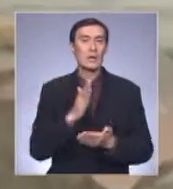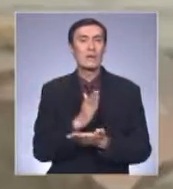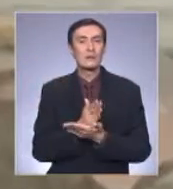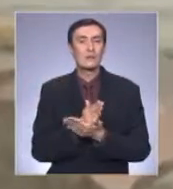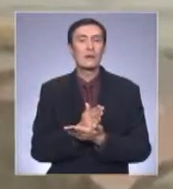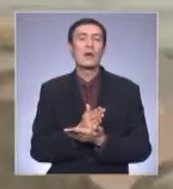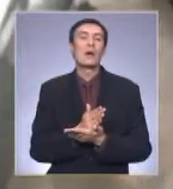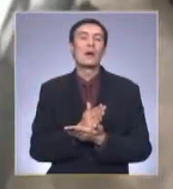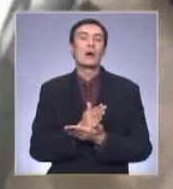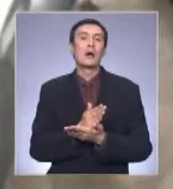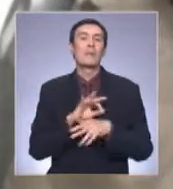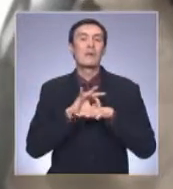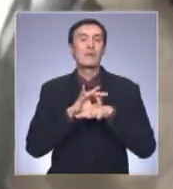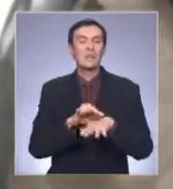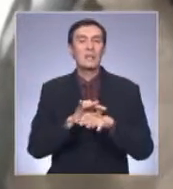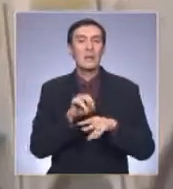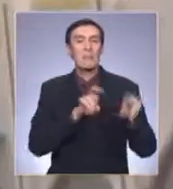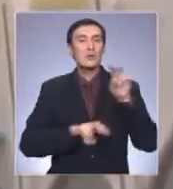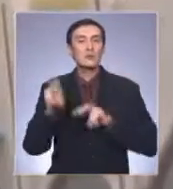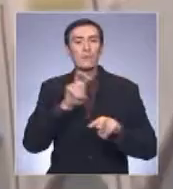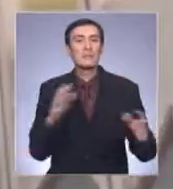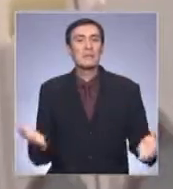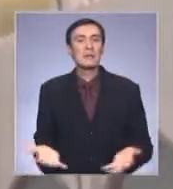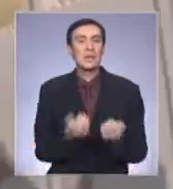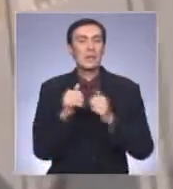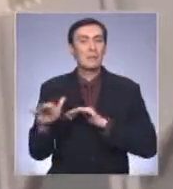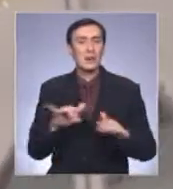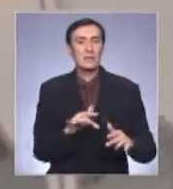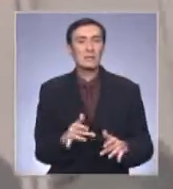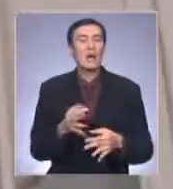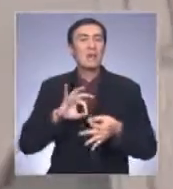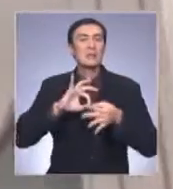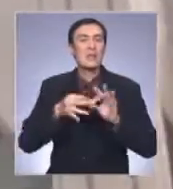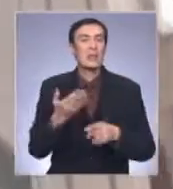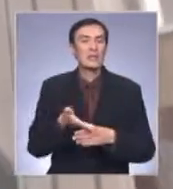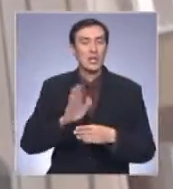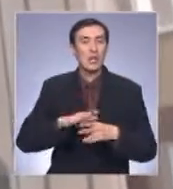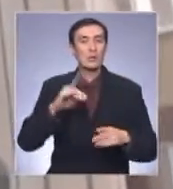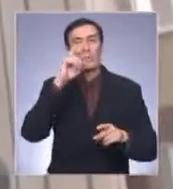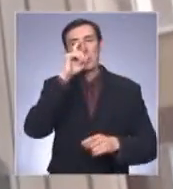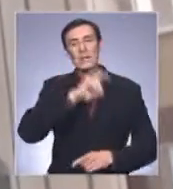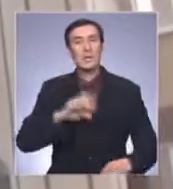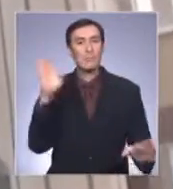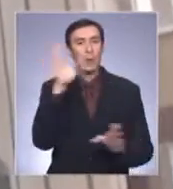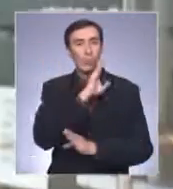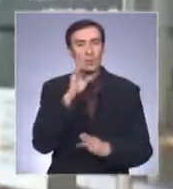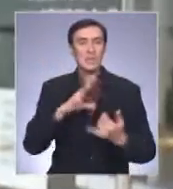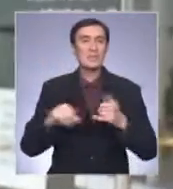пик Кинабалу. Проведение поисково-спасательной операции значительно осложняют плохие погодные условия.